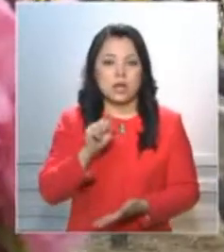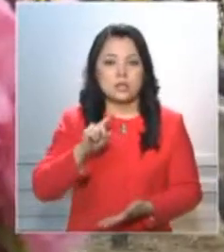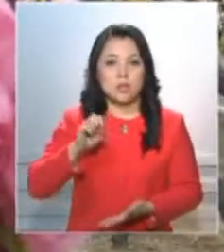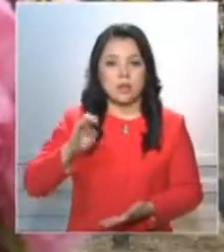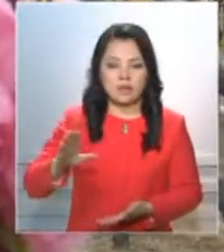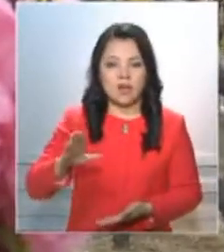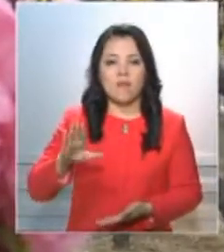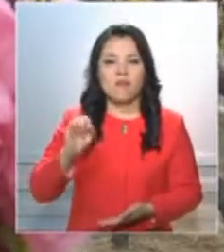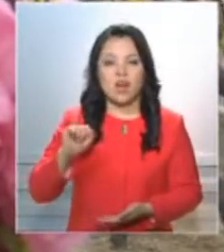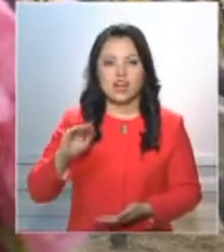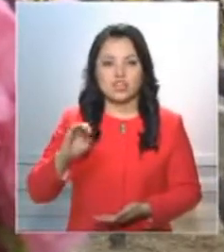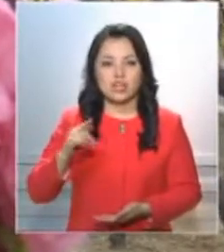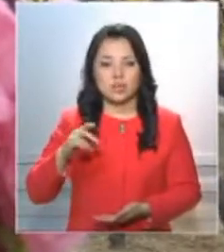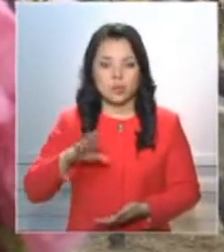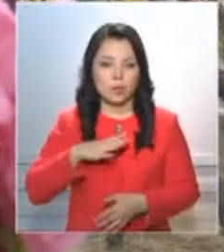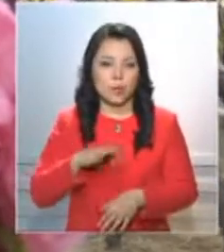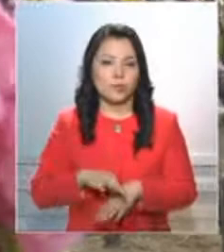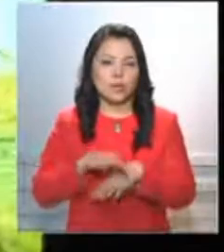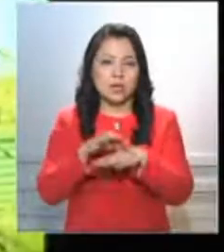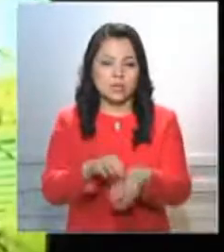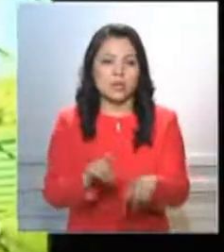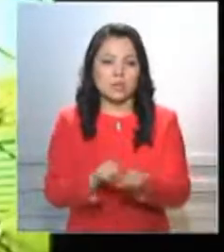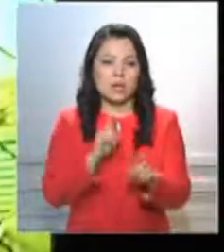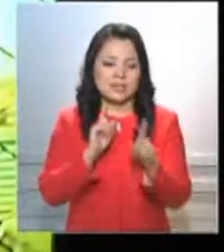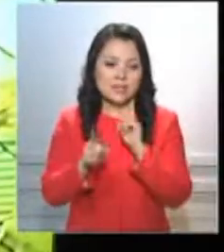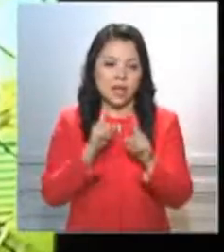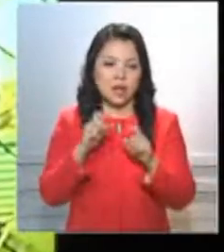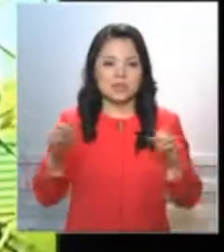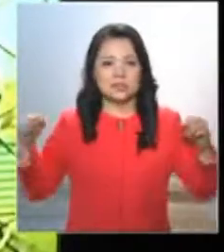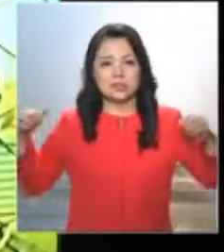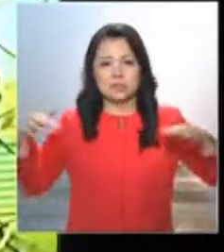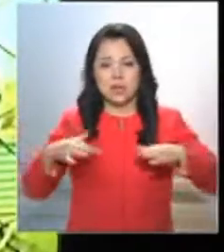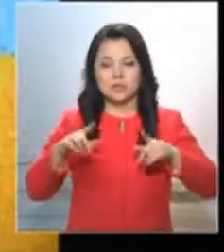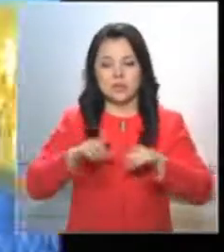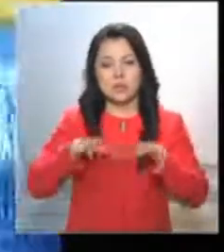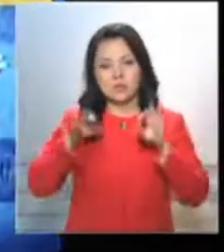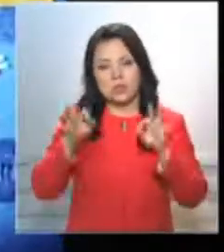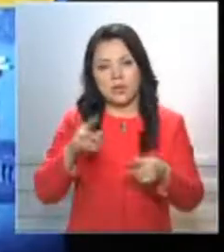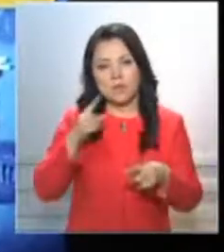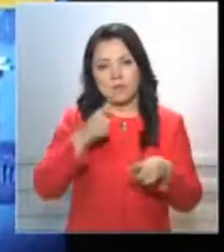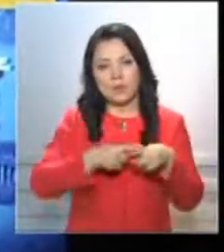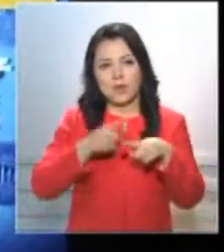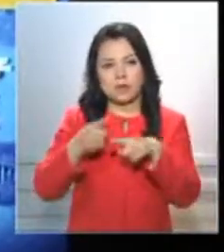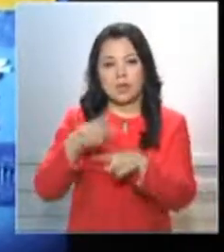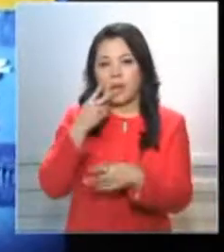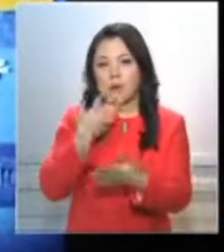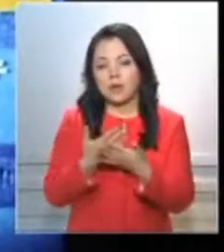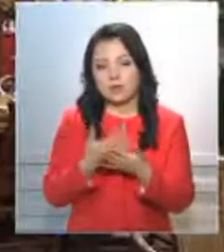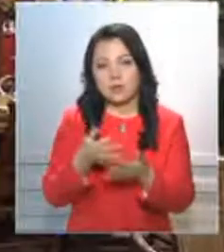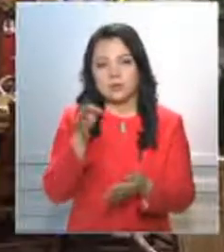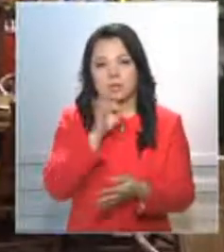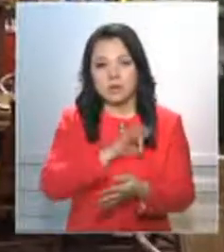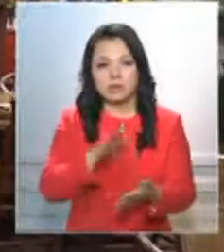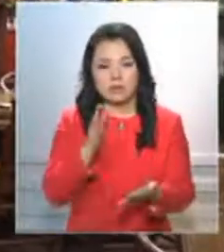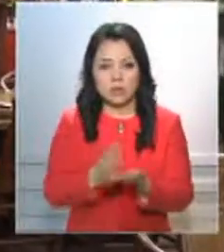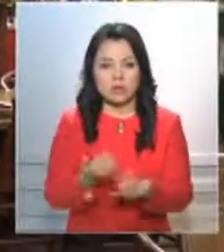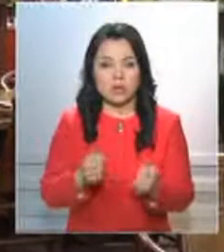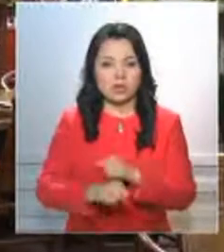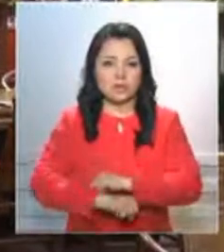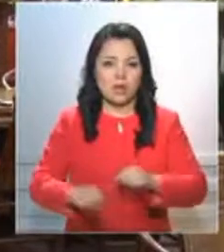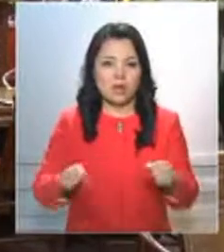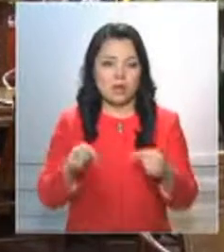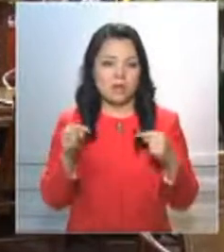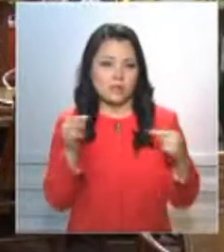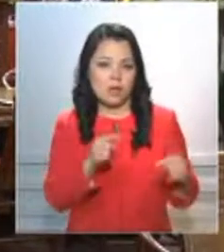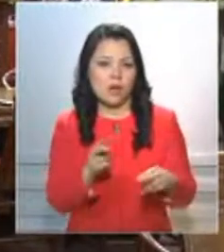Вашингтондағы саммитте көтерген мәселесі осы түйткілді оңтайлы шешуге мүмкіндік береді. Әрі ядролық отынның қауіпсіз сақталуына ұйытқы болады